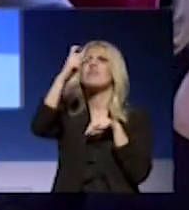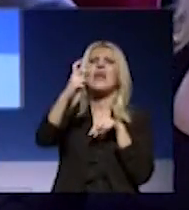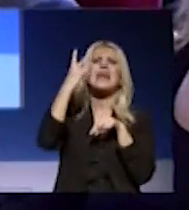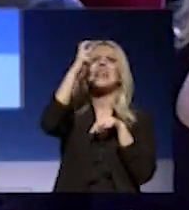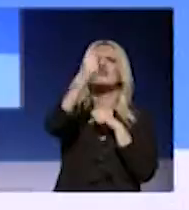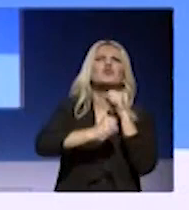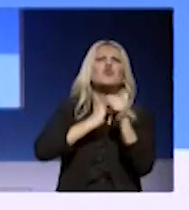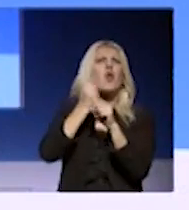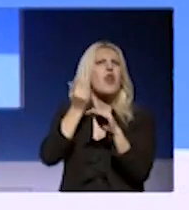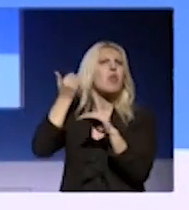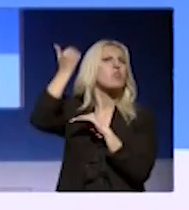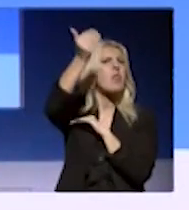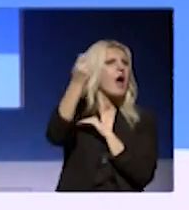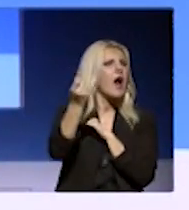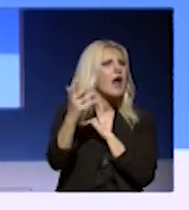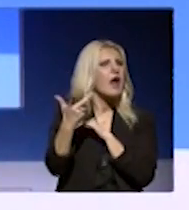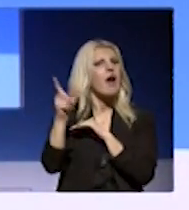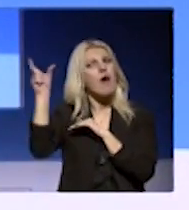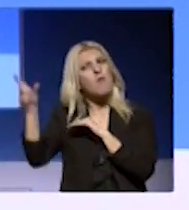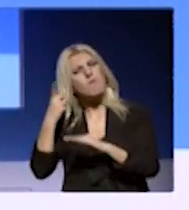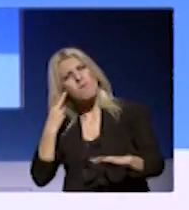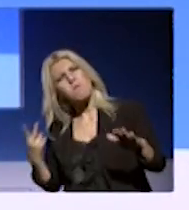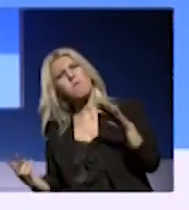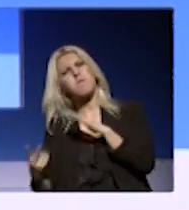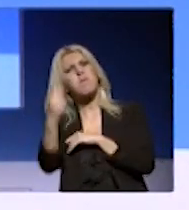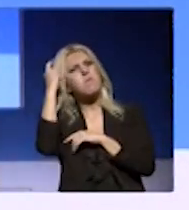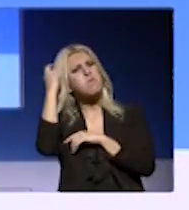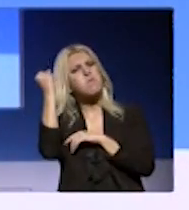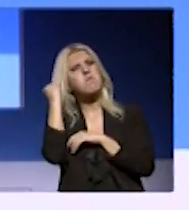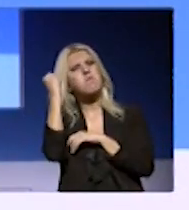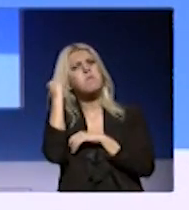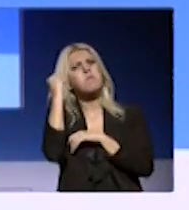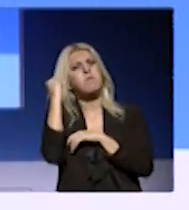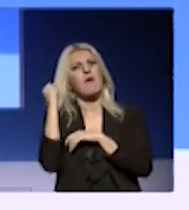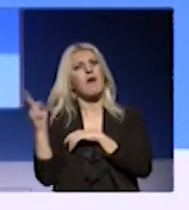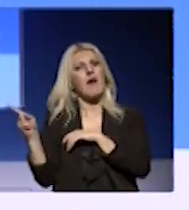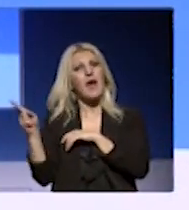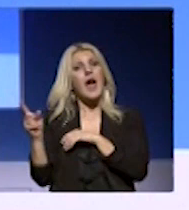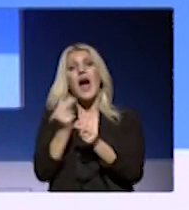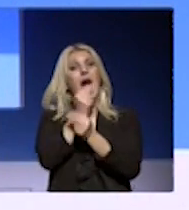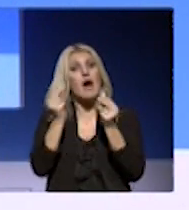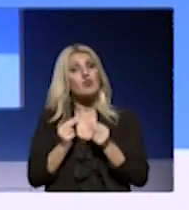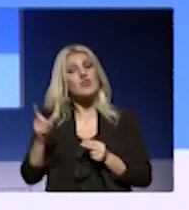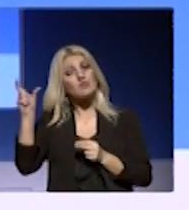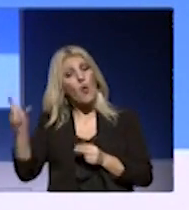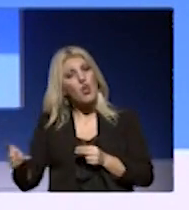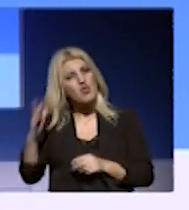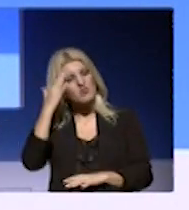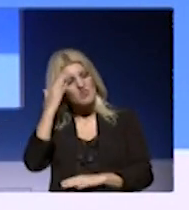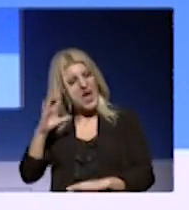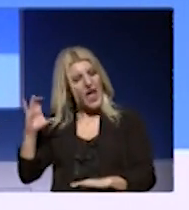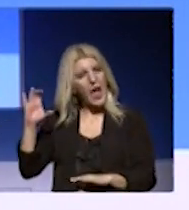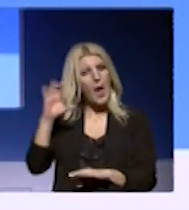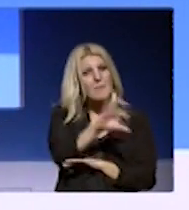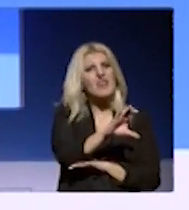μέσα από τη σημαντική αυτή επένδυση την οποία έκανε να επιστρέψει κάτι στον τόπο του. Το